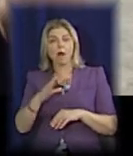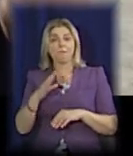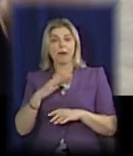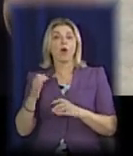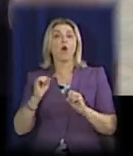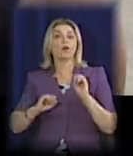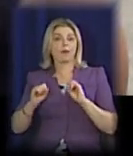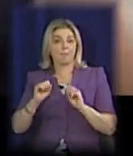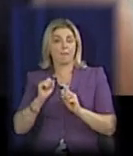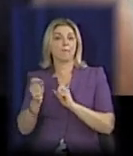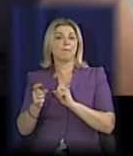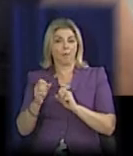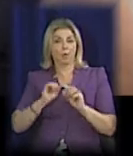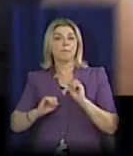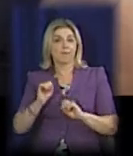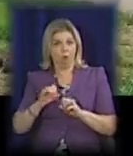собаки.